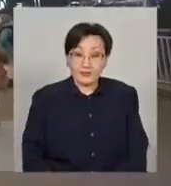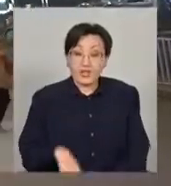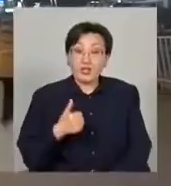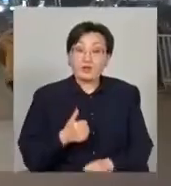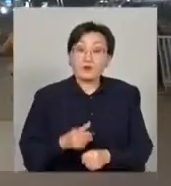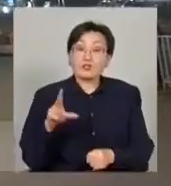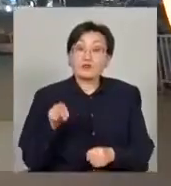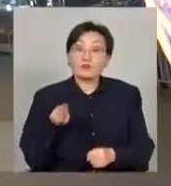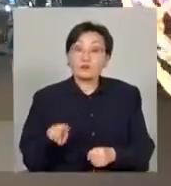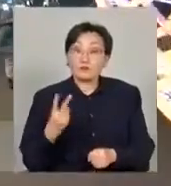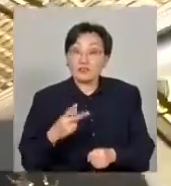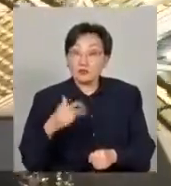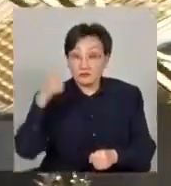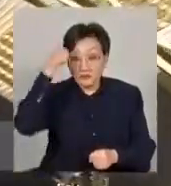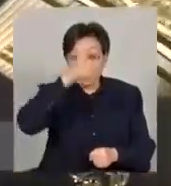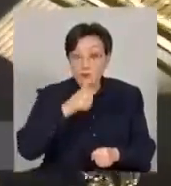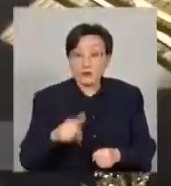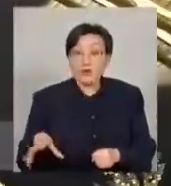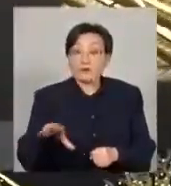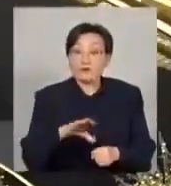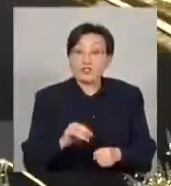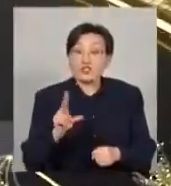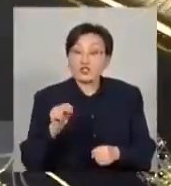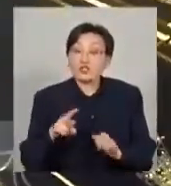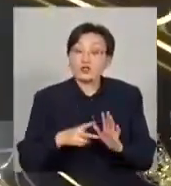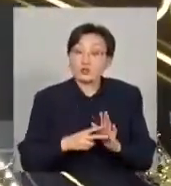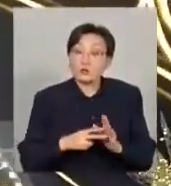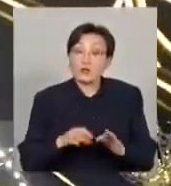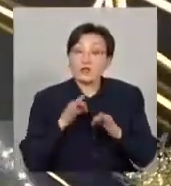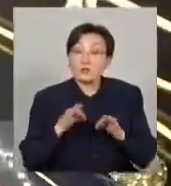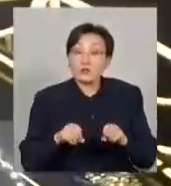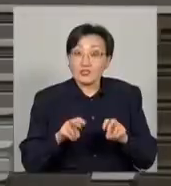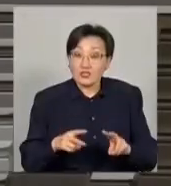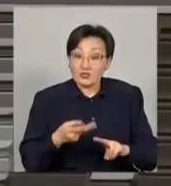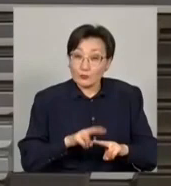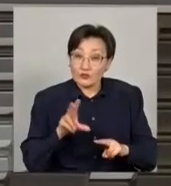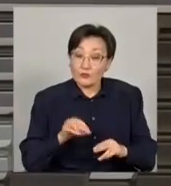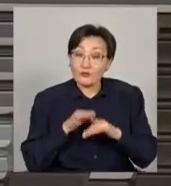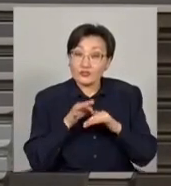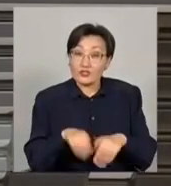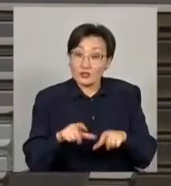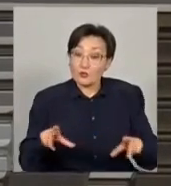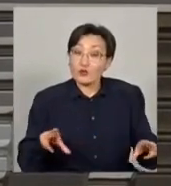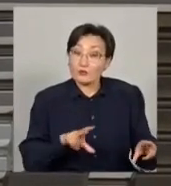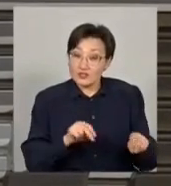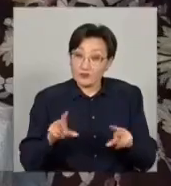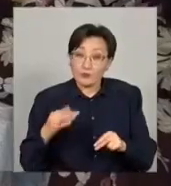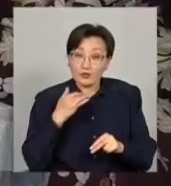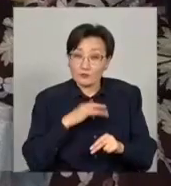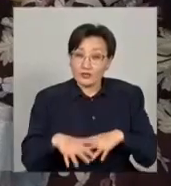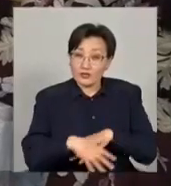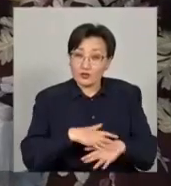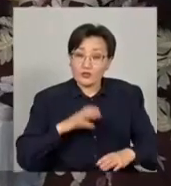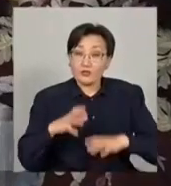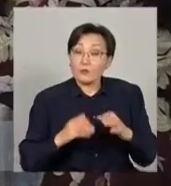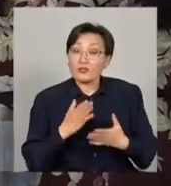Главным числом 2023 года для всех будет число 7. Как отмечают нумерологи, эта цифра принесет людям счастье, ведь во многих народах мира